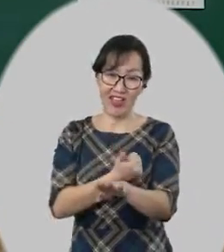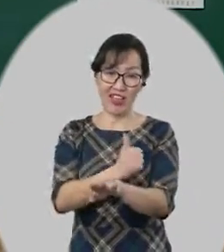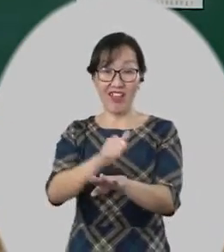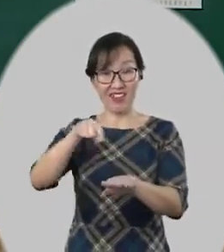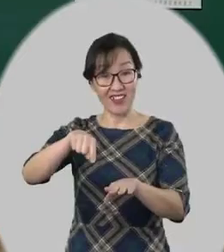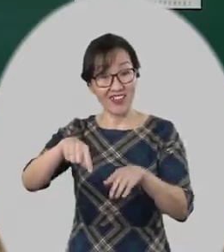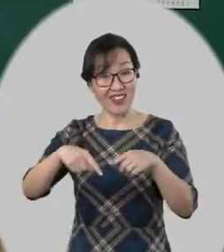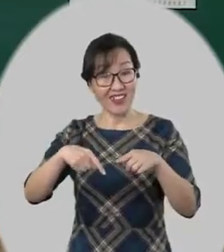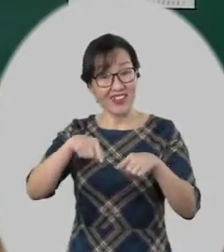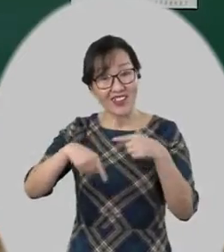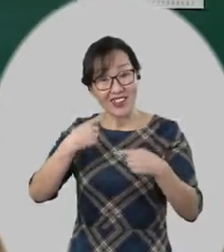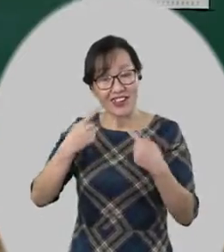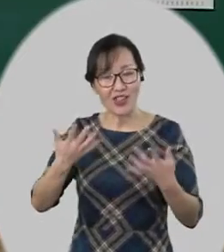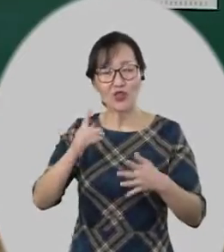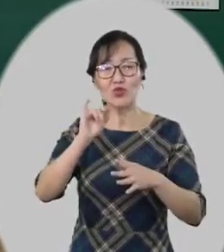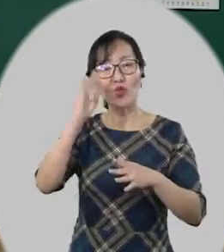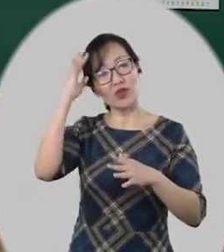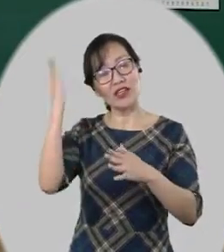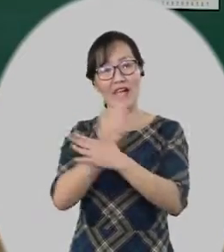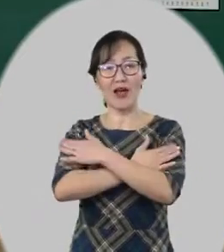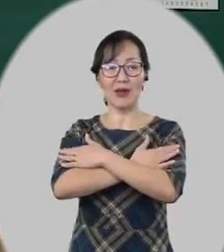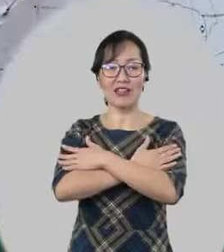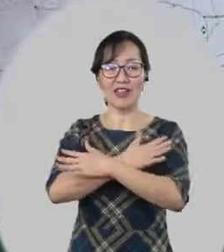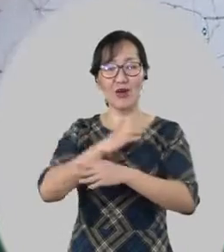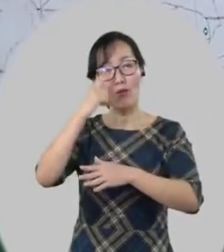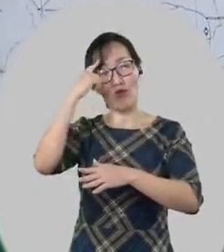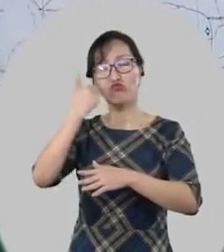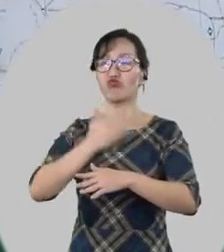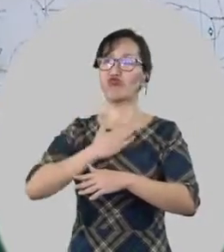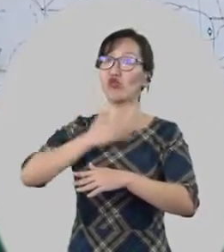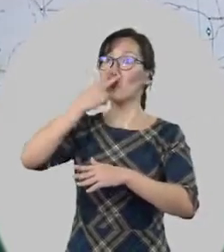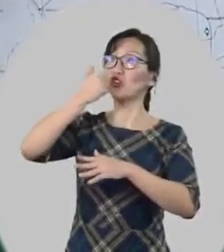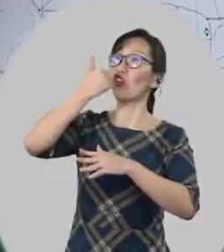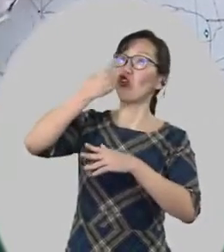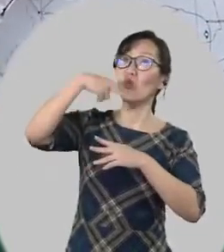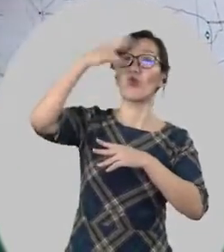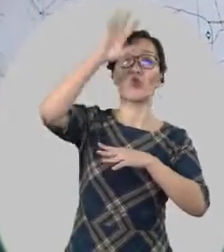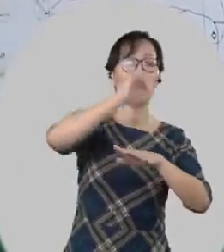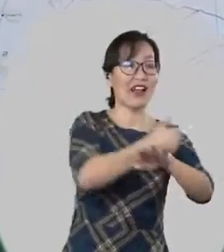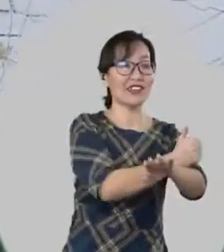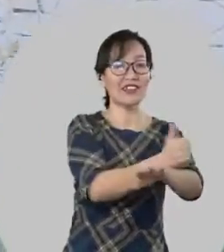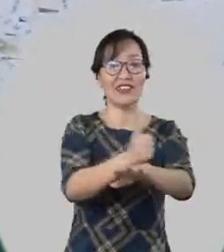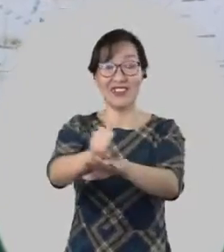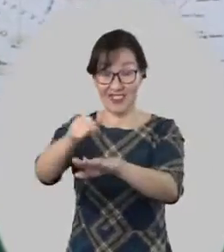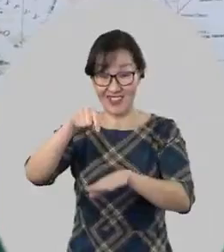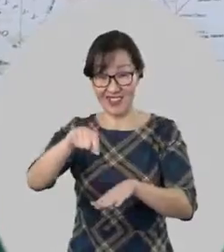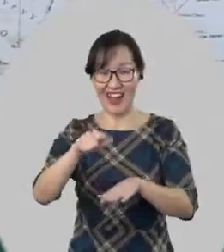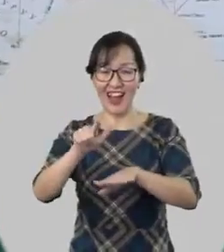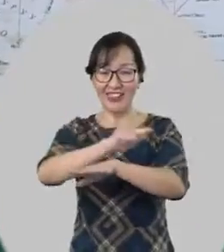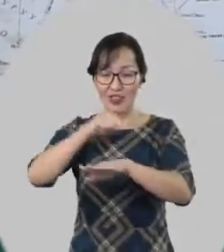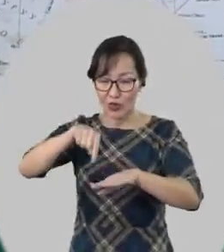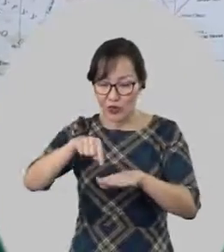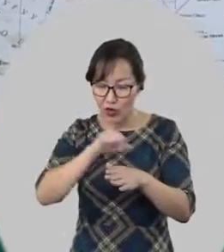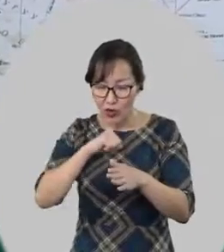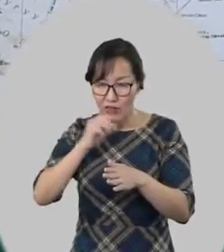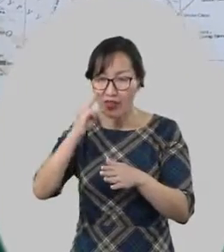гэртээ цуны амралтаараа Монголын үзэсгэлэнт газруудаар явж үзсэн бол тэрийгэ газрын зураг дээрээс олж